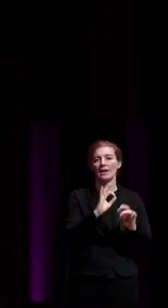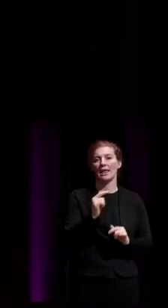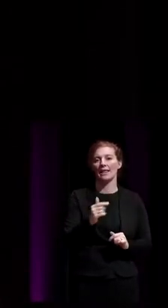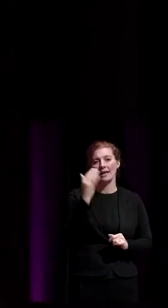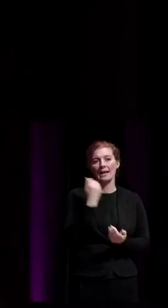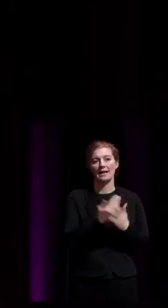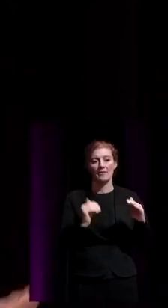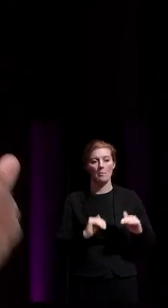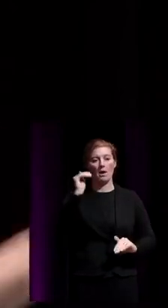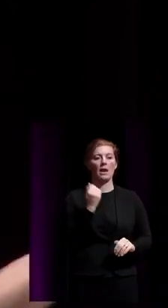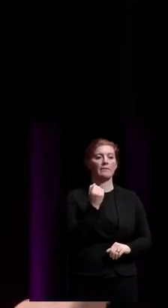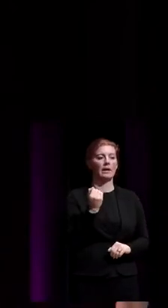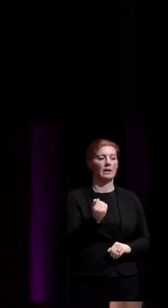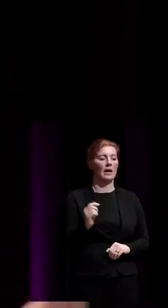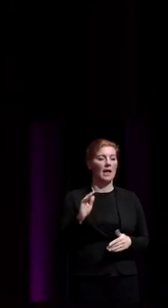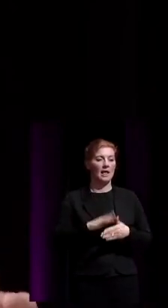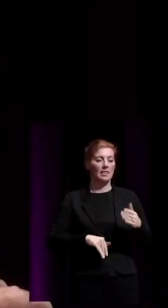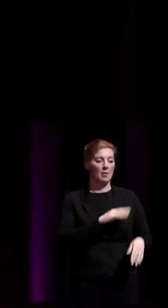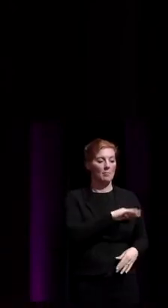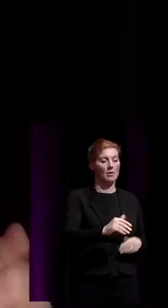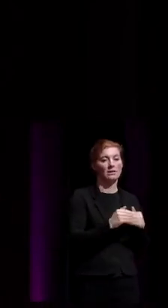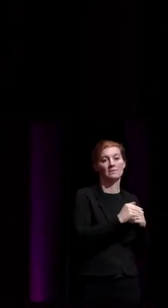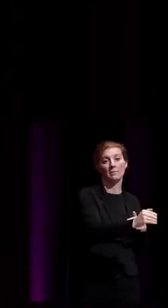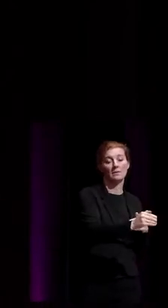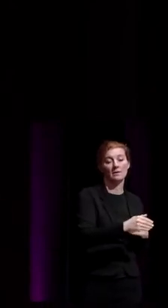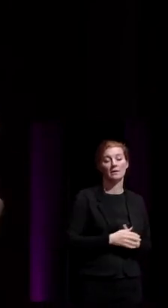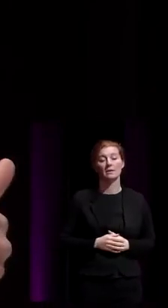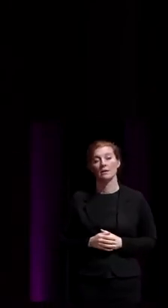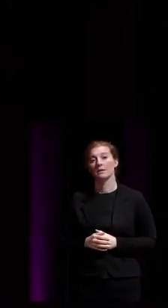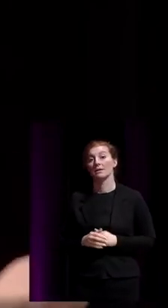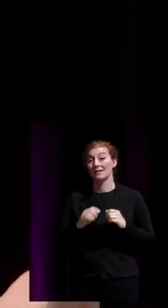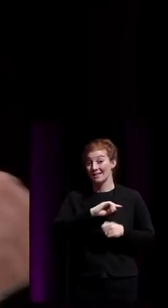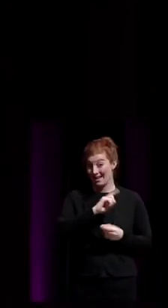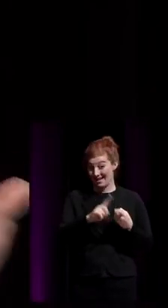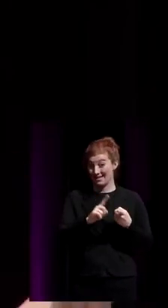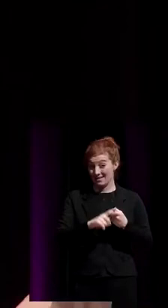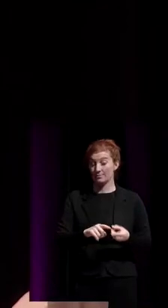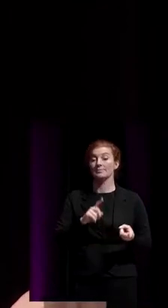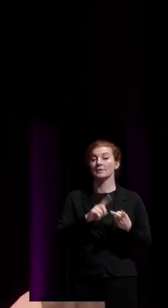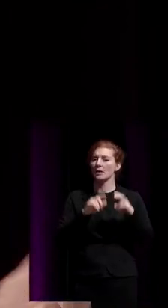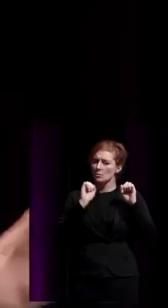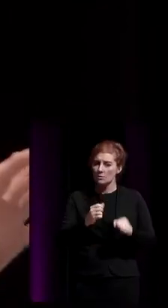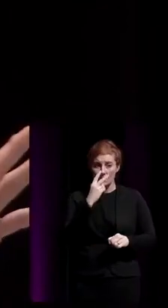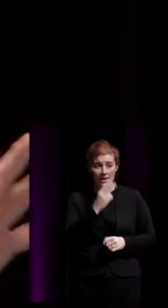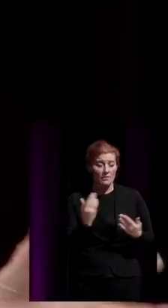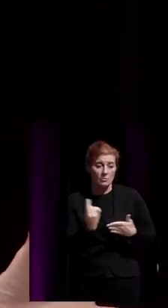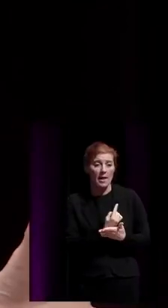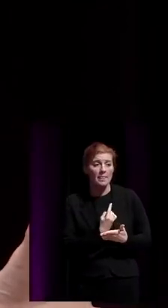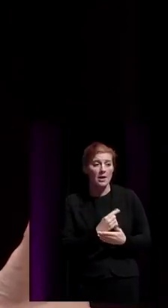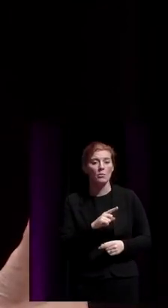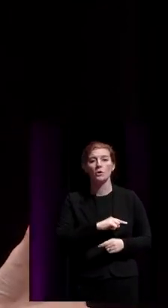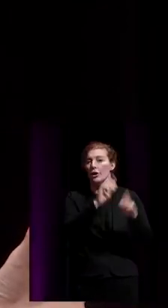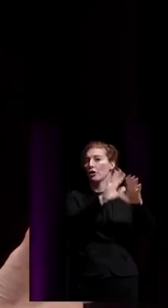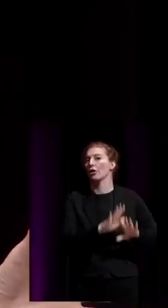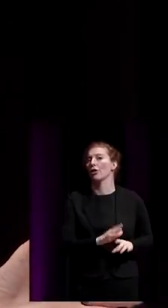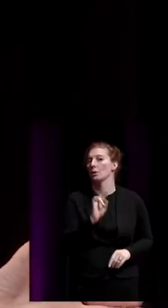barnens framtida hälsa. Så det är en sak som vi vill se. Sen måste vi kunna se vad som pågår där för att kunna utvärdera. Och det är väldigt mycket som är osynligt